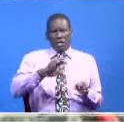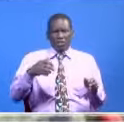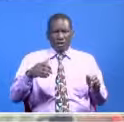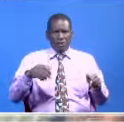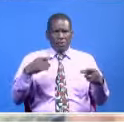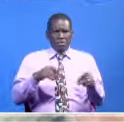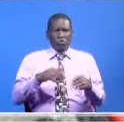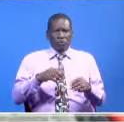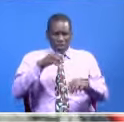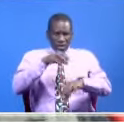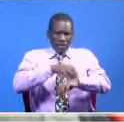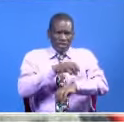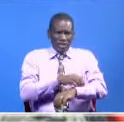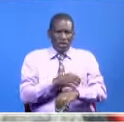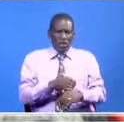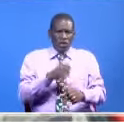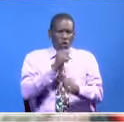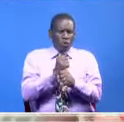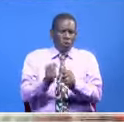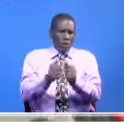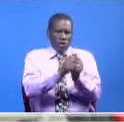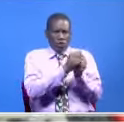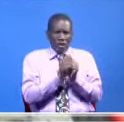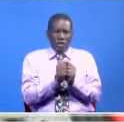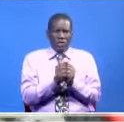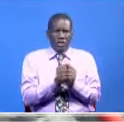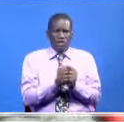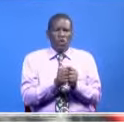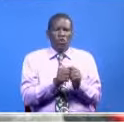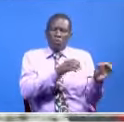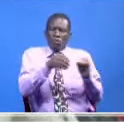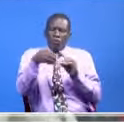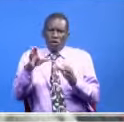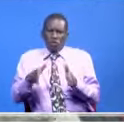injured. Tufanye kazi pamoja, tuondoke kwa barabara, ndio mambo kama haya tuyazuie.